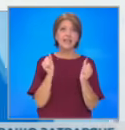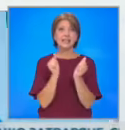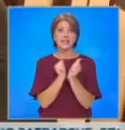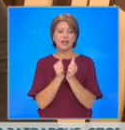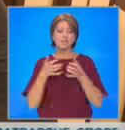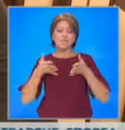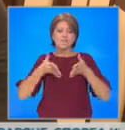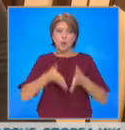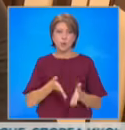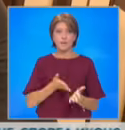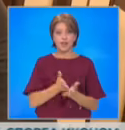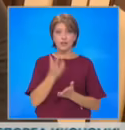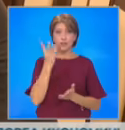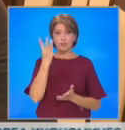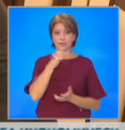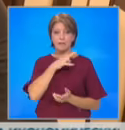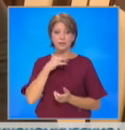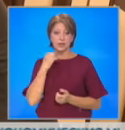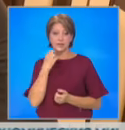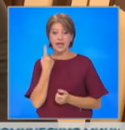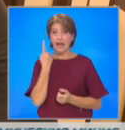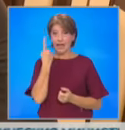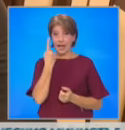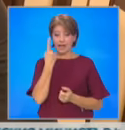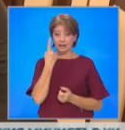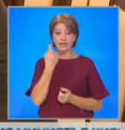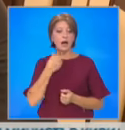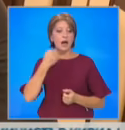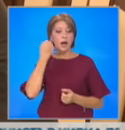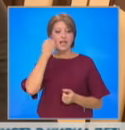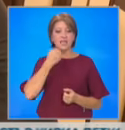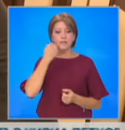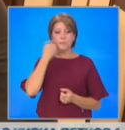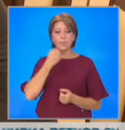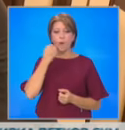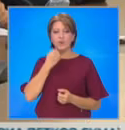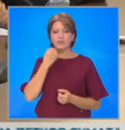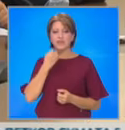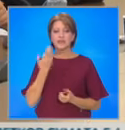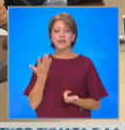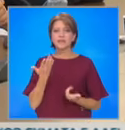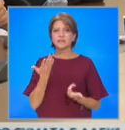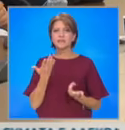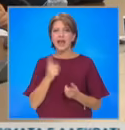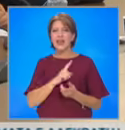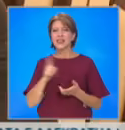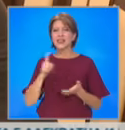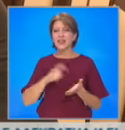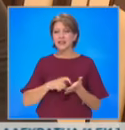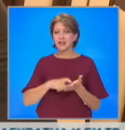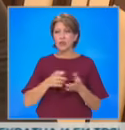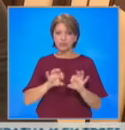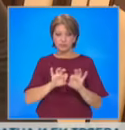полицаи. Единият от тях използваше непозволен похват, именно душение, след